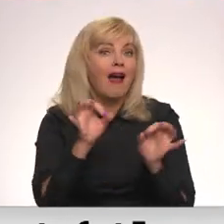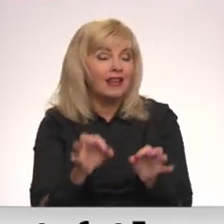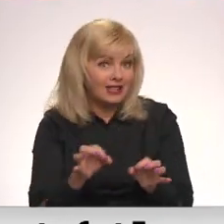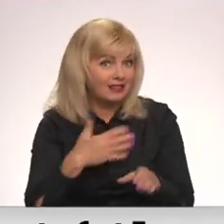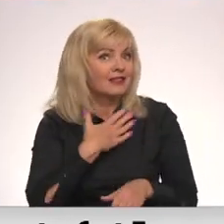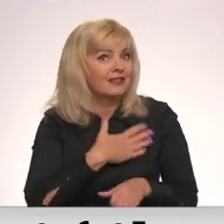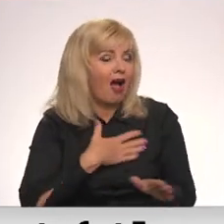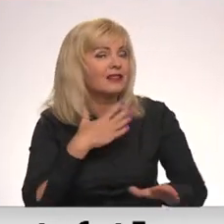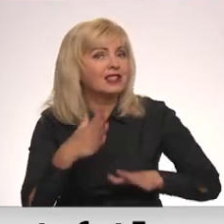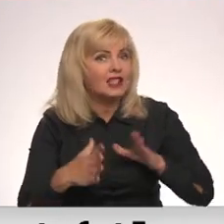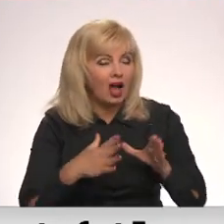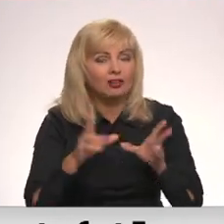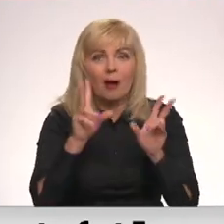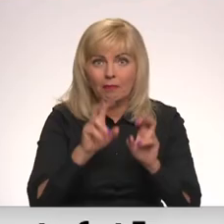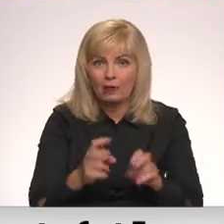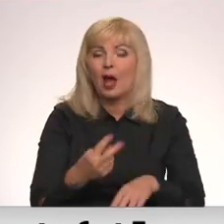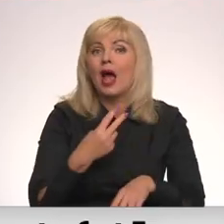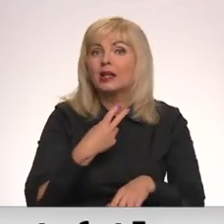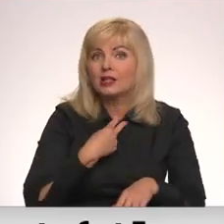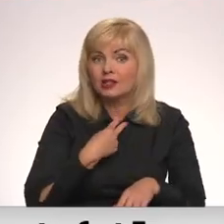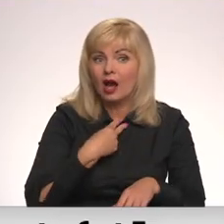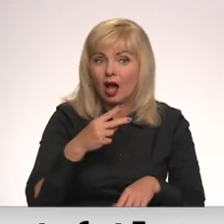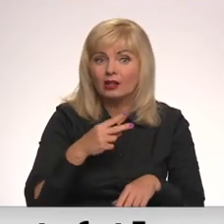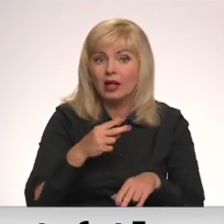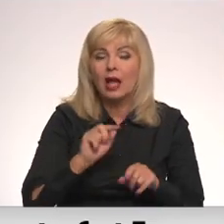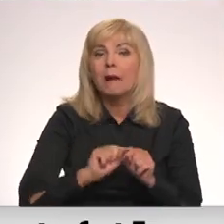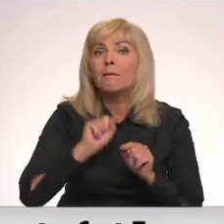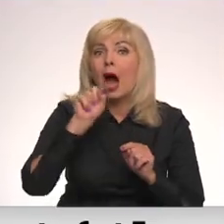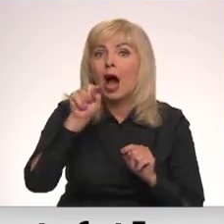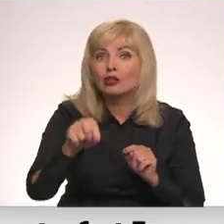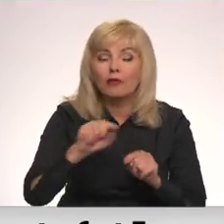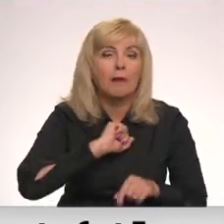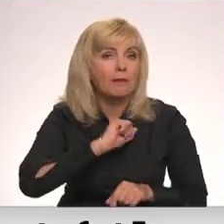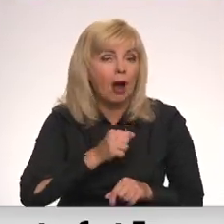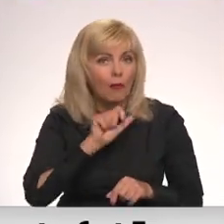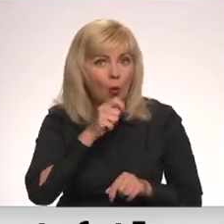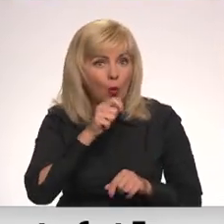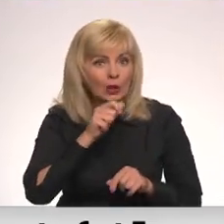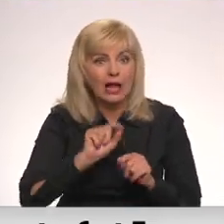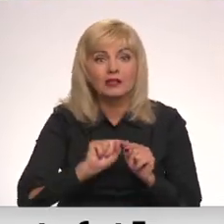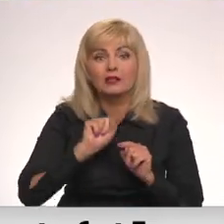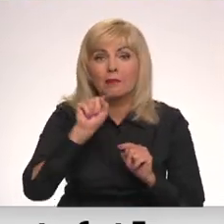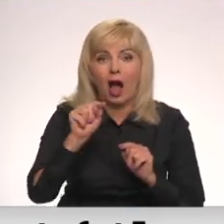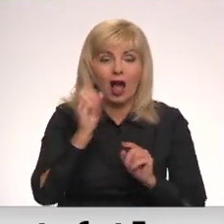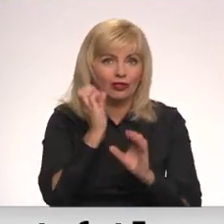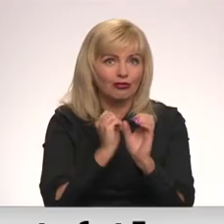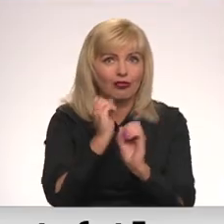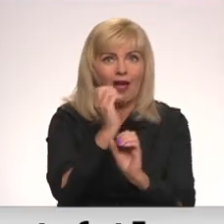fiziskās sagatavotības pārbaudījums izrādījās pārceltuve, kur bija jāpārvar ūdeņš šķērslis.